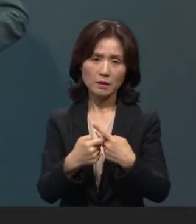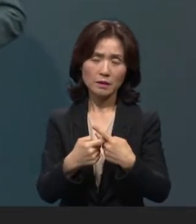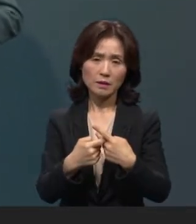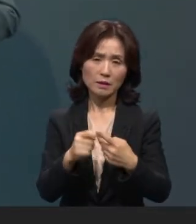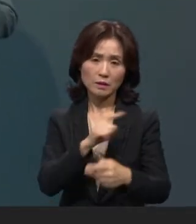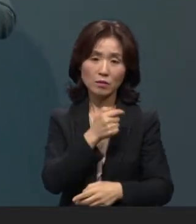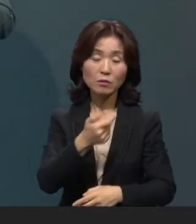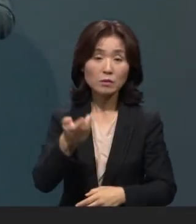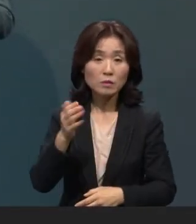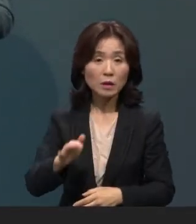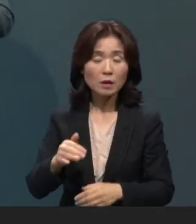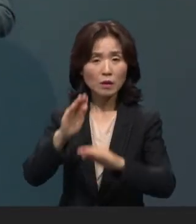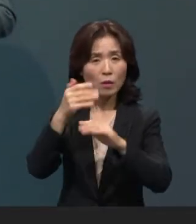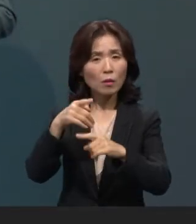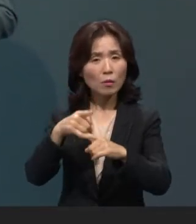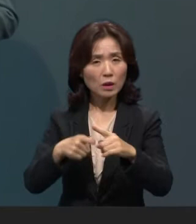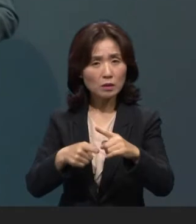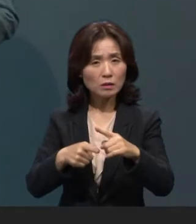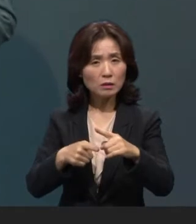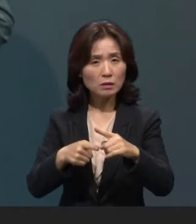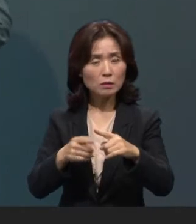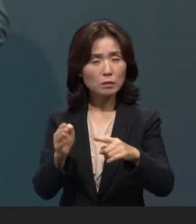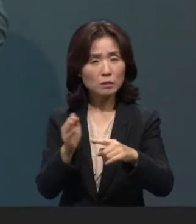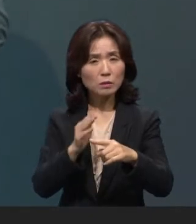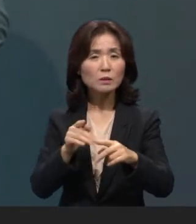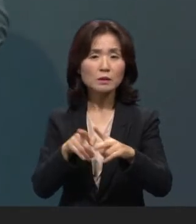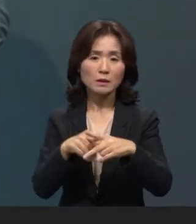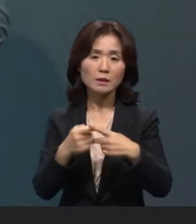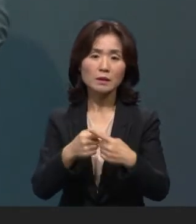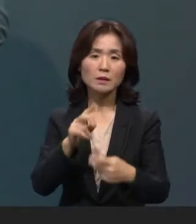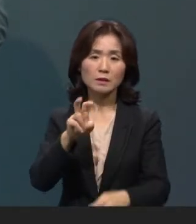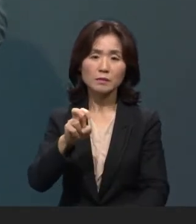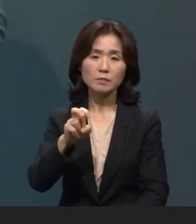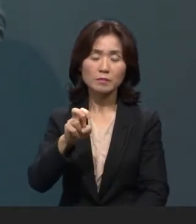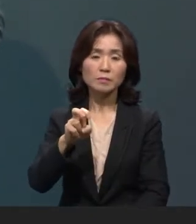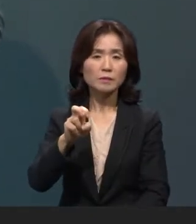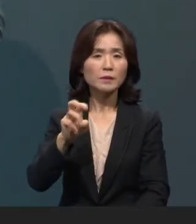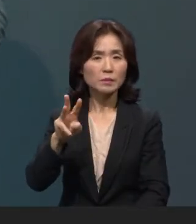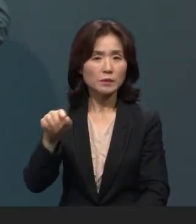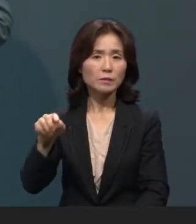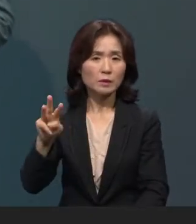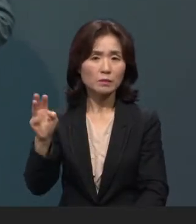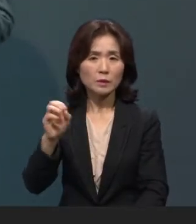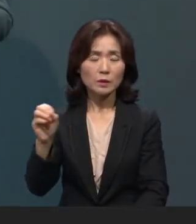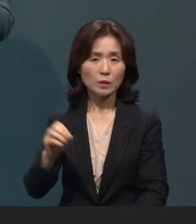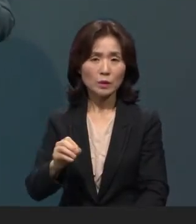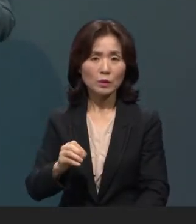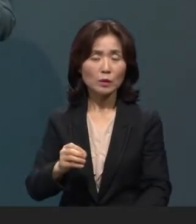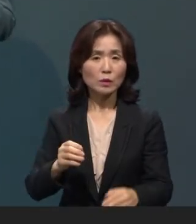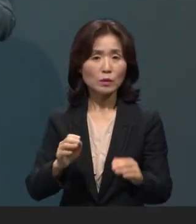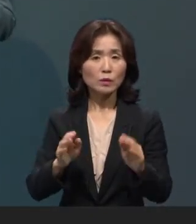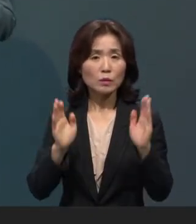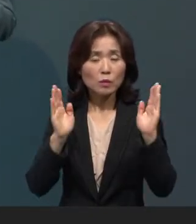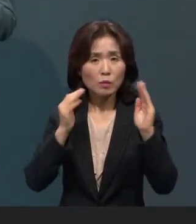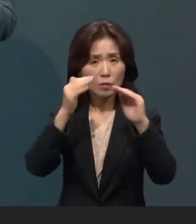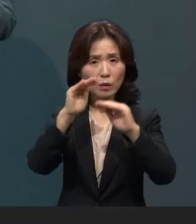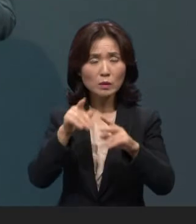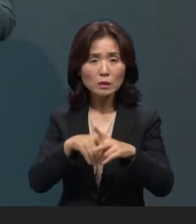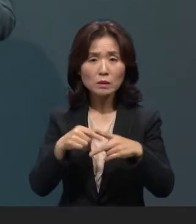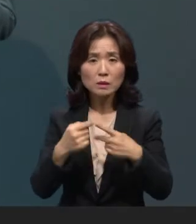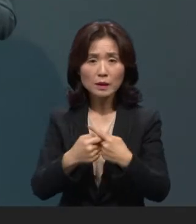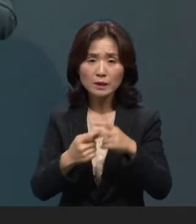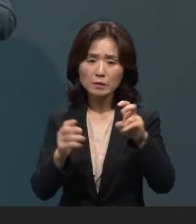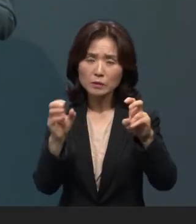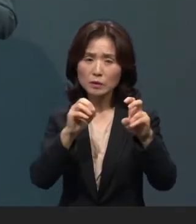못했다는 데 또 28.3% 였읍니다 수업내용 이해도가 20% 에 못 미친 난 학생 비율을 따로